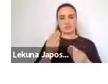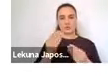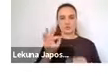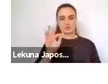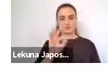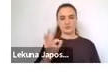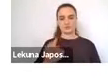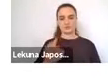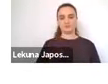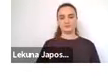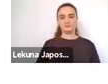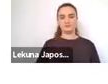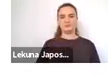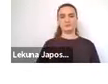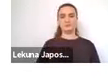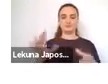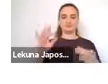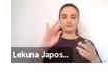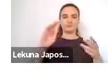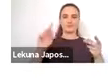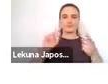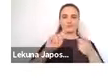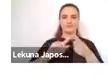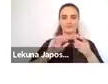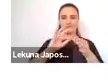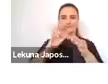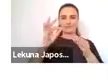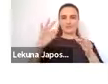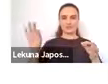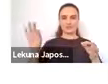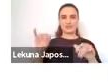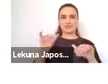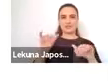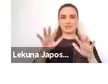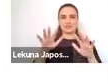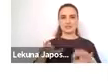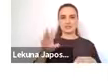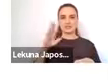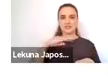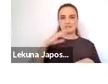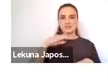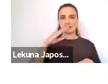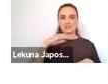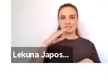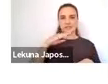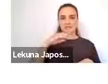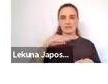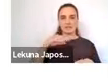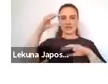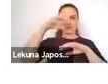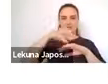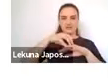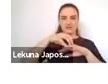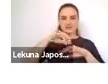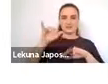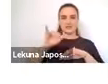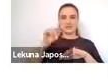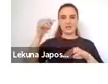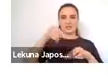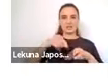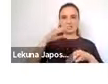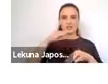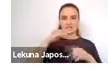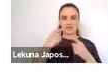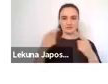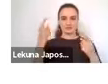რომ დაამაგროთ გადამყვანები იქ სადღაც წყლის ჭავი დადოთ და საიდან ჩამოდის წყალი